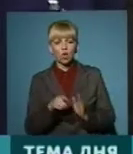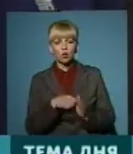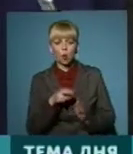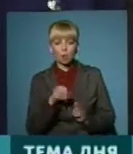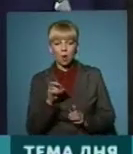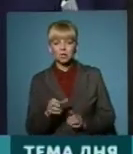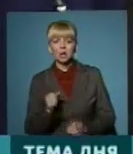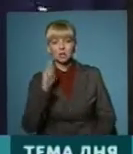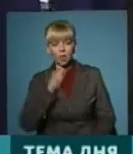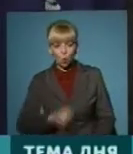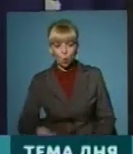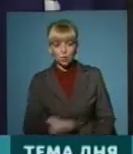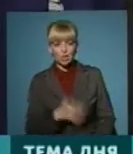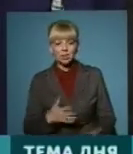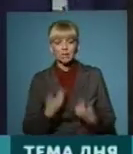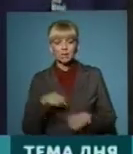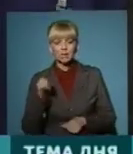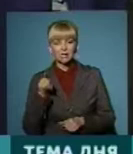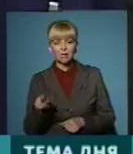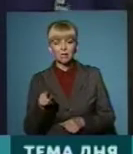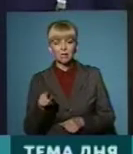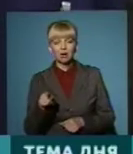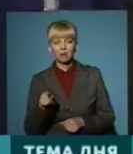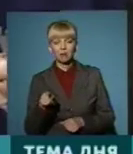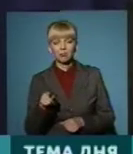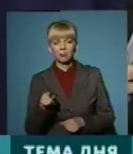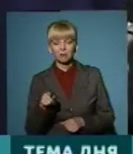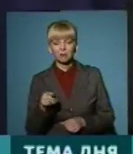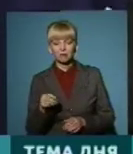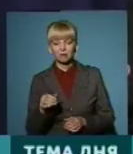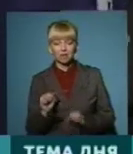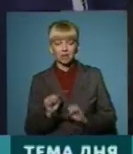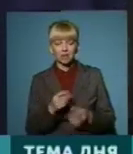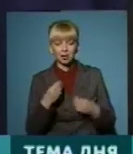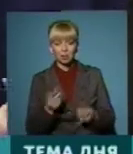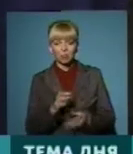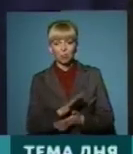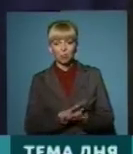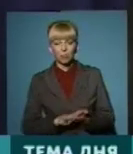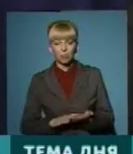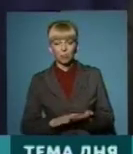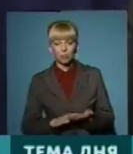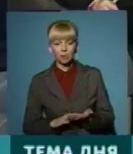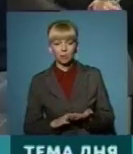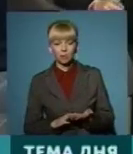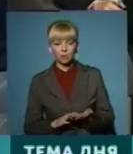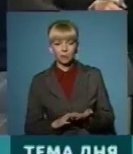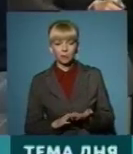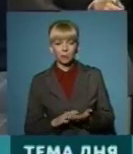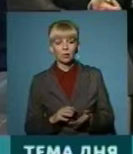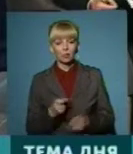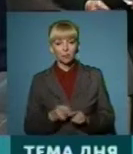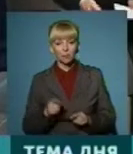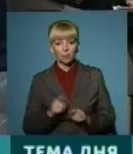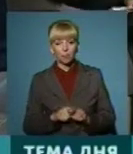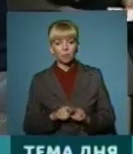а за Украину. Если мы им там по зубам не дадим, будет дальше. Мы уже Крым потеряли пока, 7 часов. Поэтому